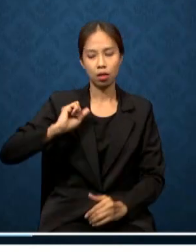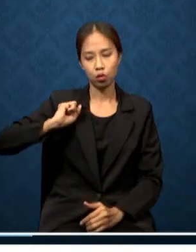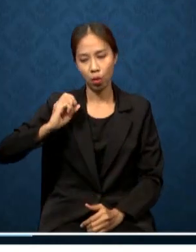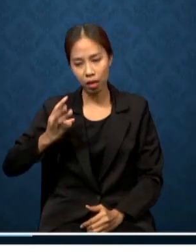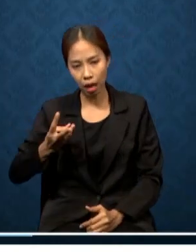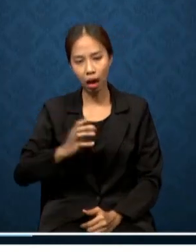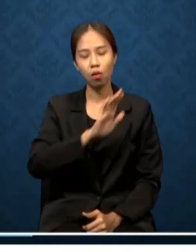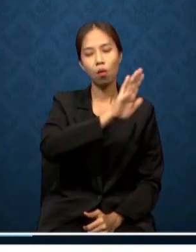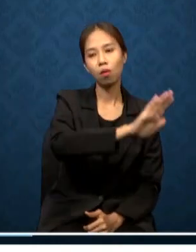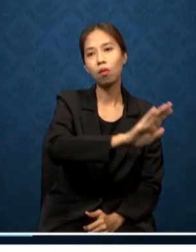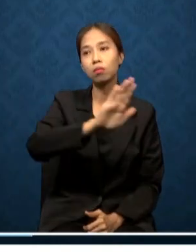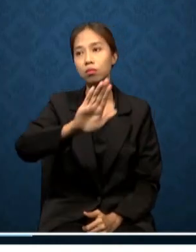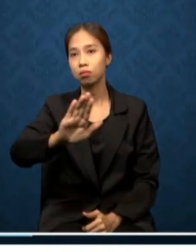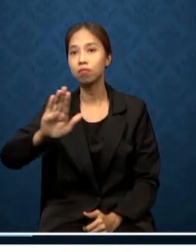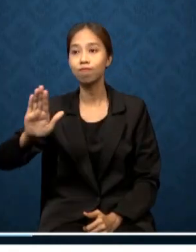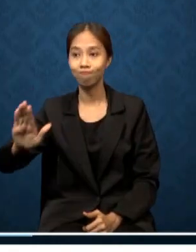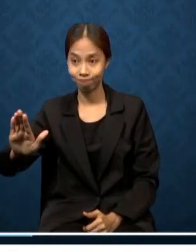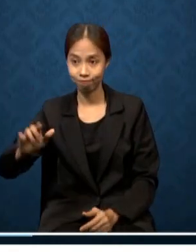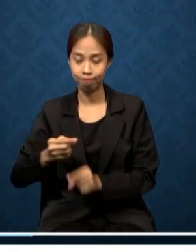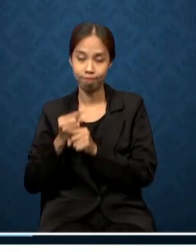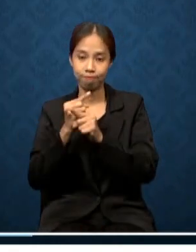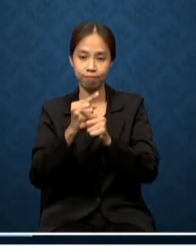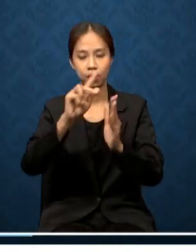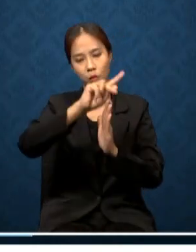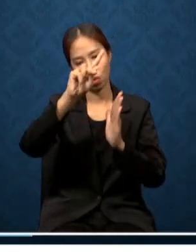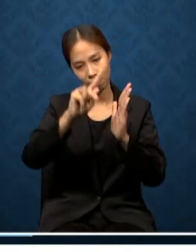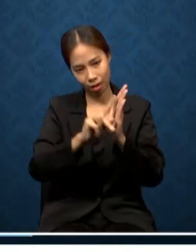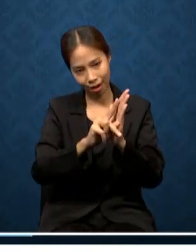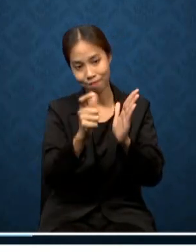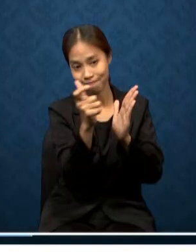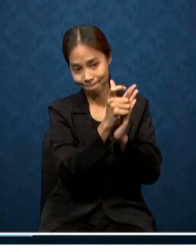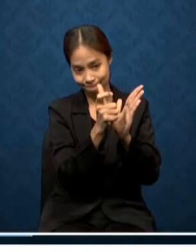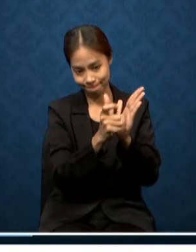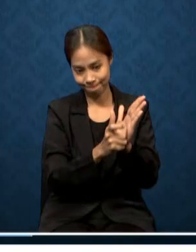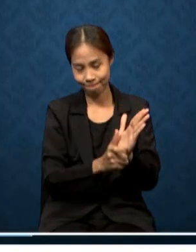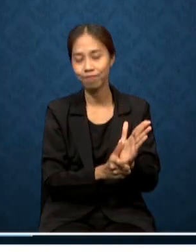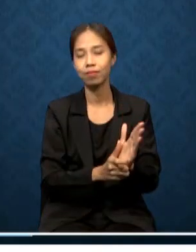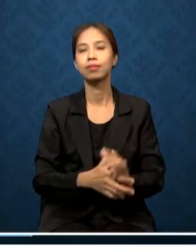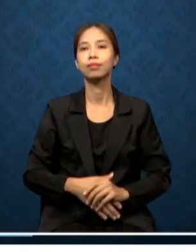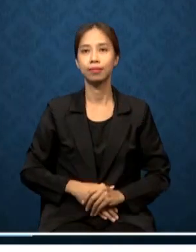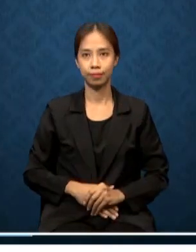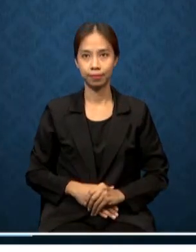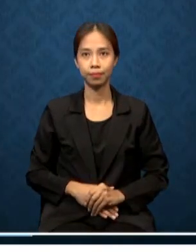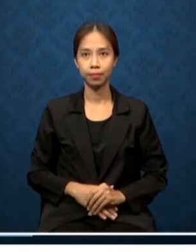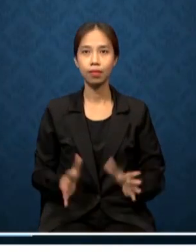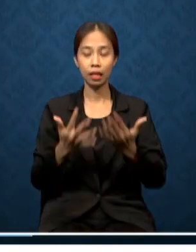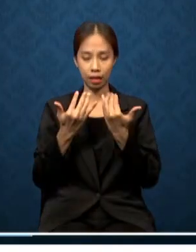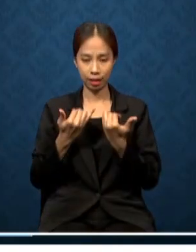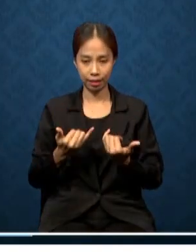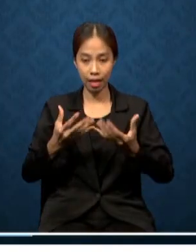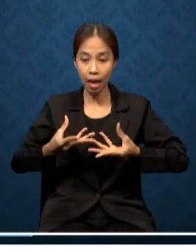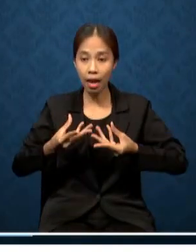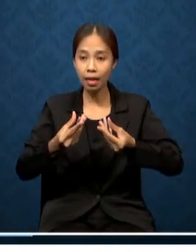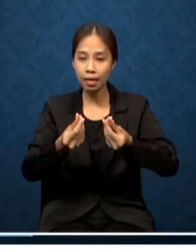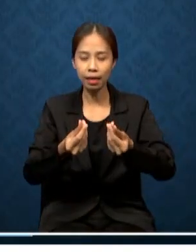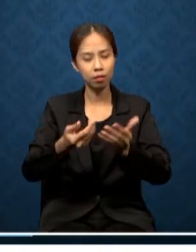ๆได้ตามที่กฎหมายกำหนดท่านประธานที่เคารพครับทั้งนี้รายละเอียดต่าง